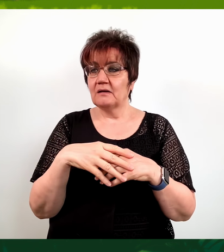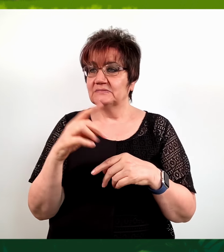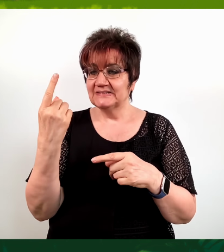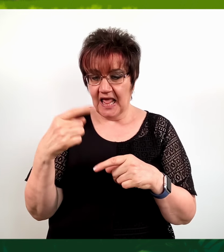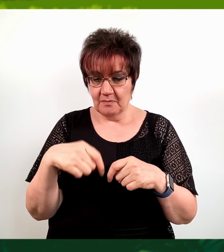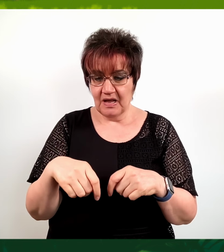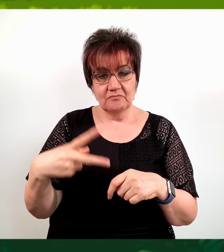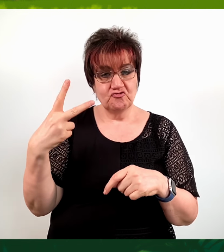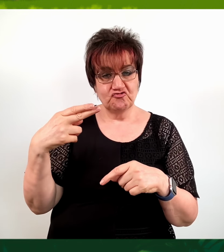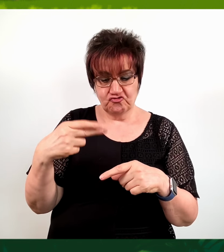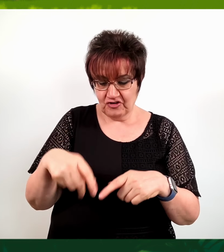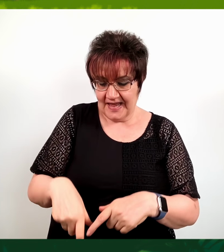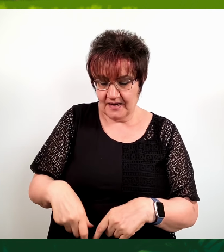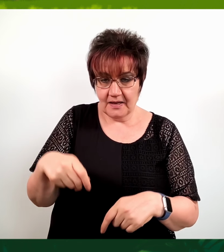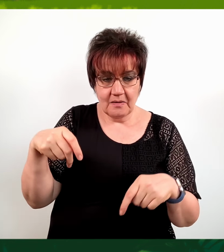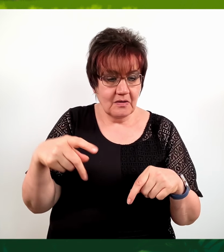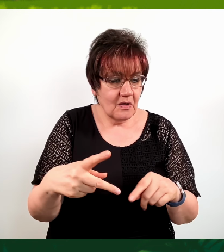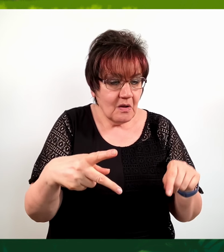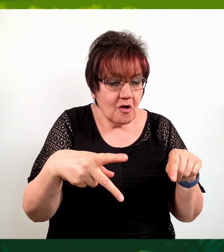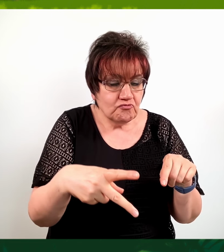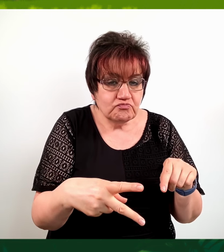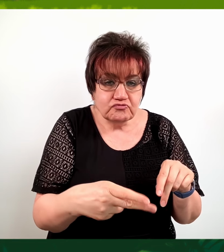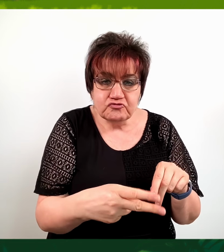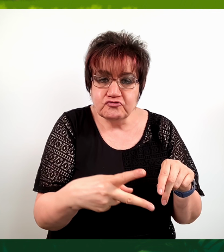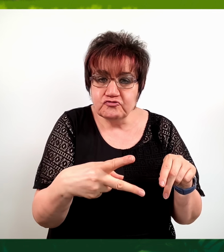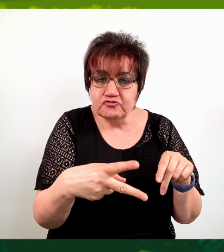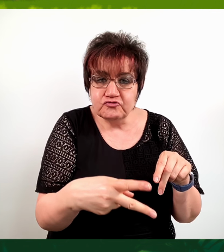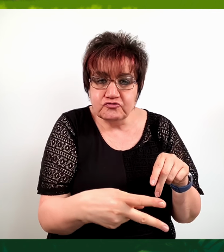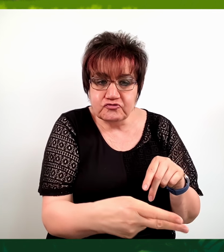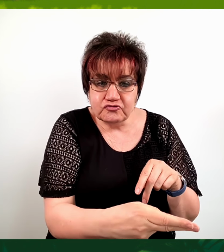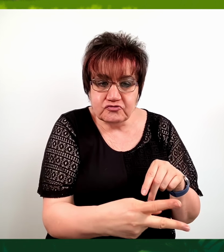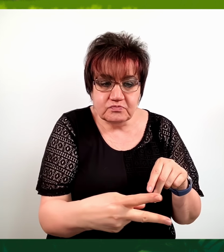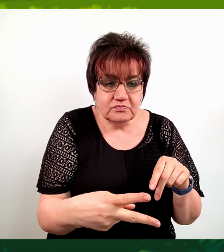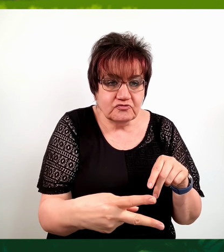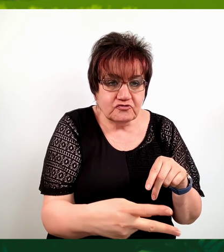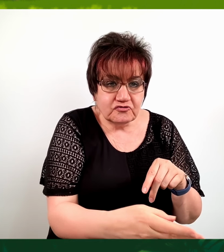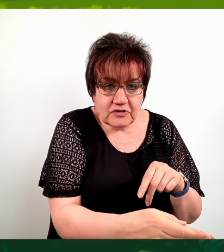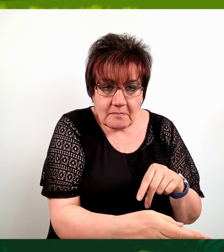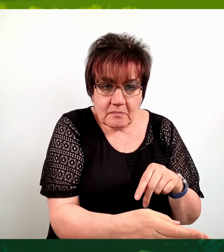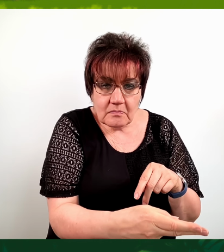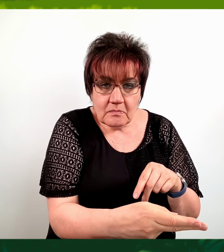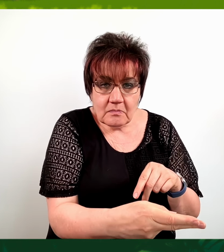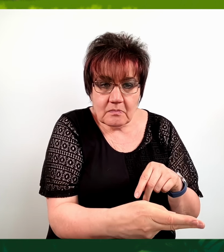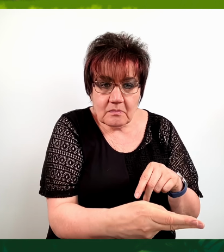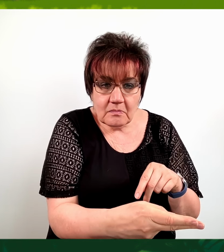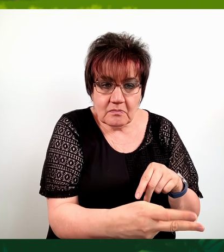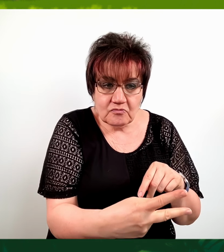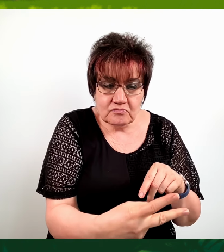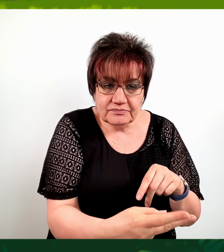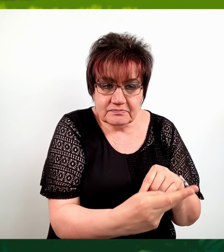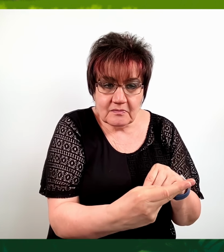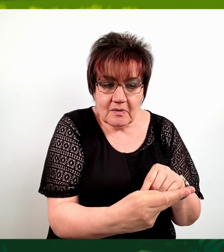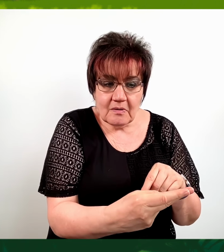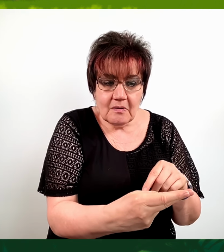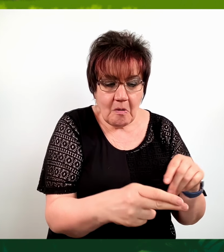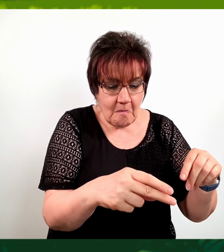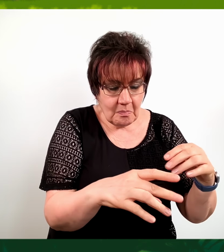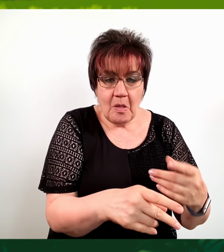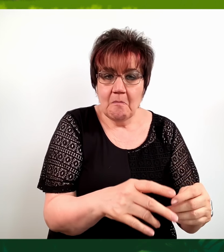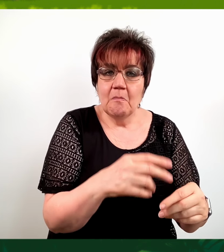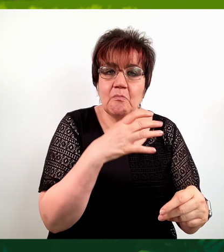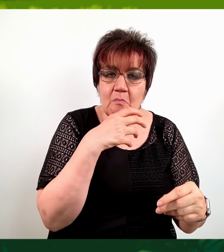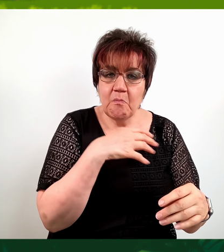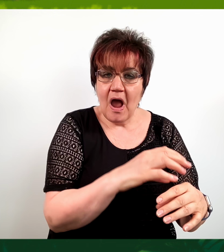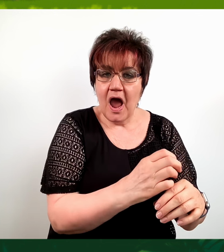holte ihre Schere aus der Tasche und schnipp, schnapp, schnipp, schnapp, schnitt sie das